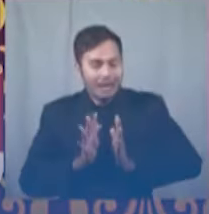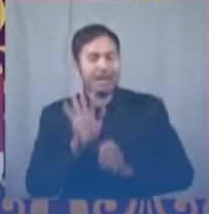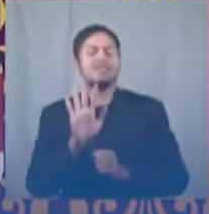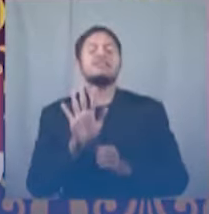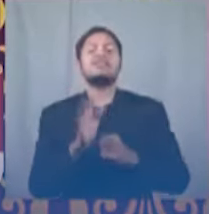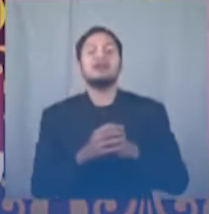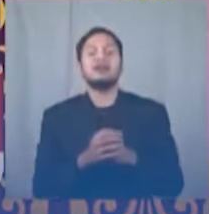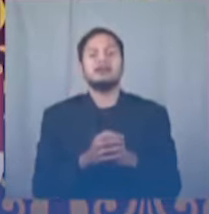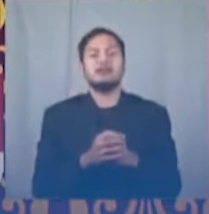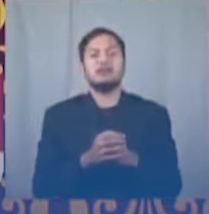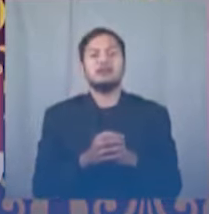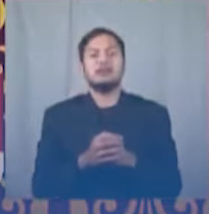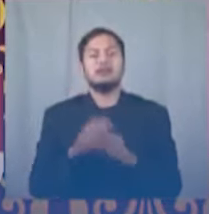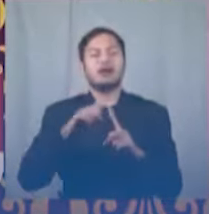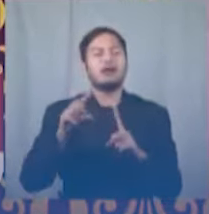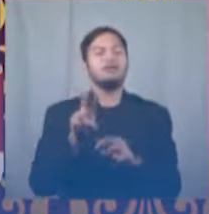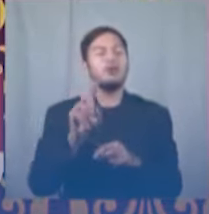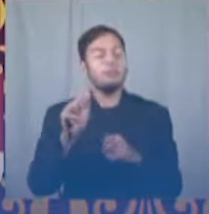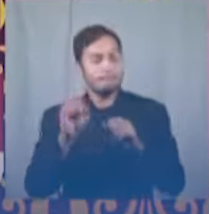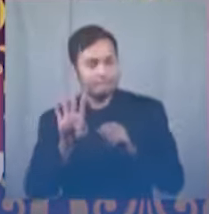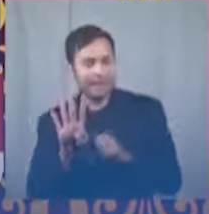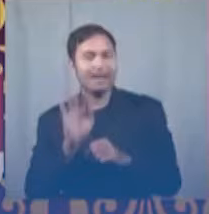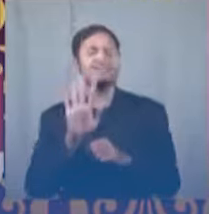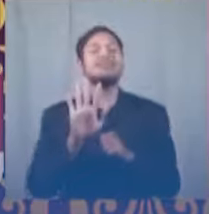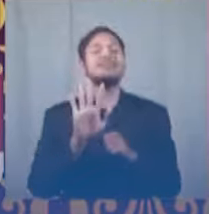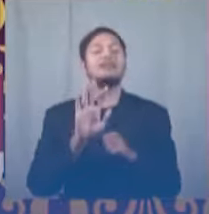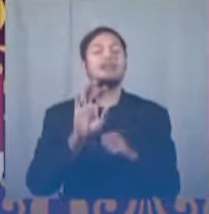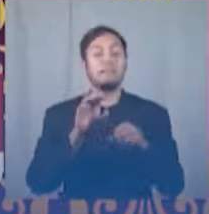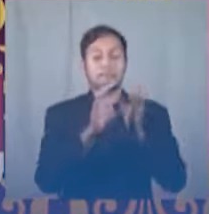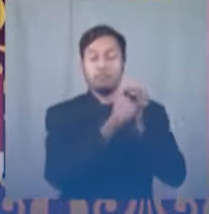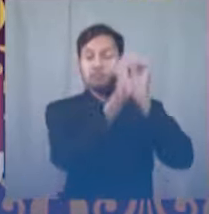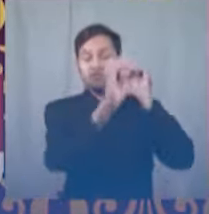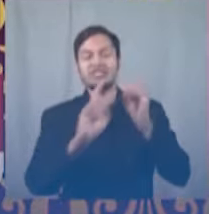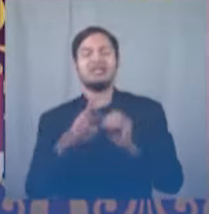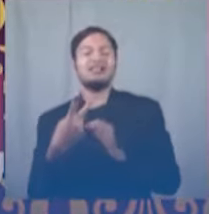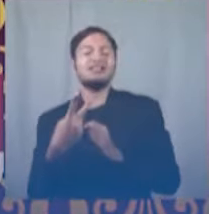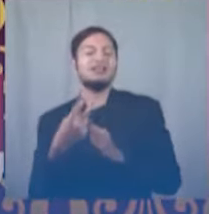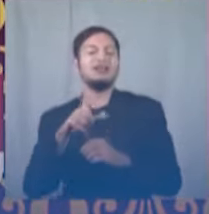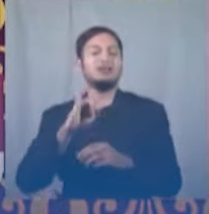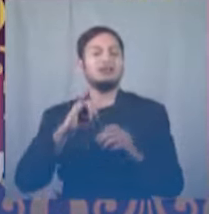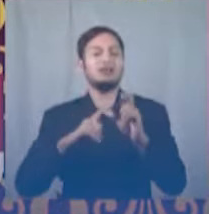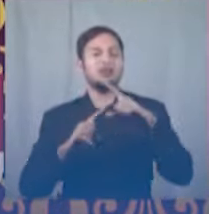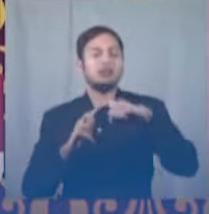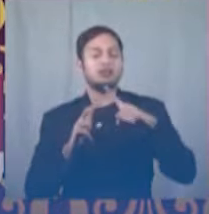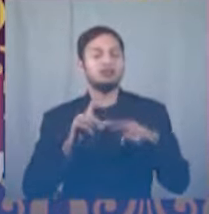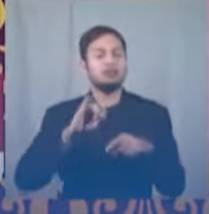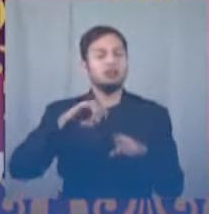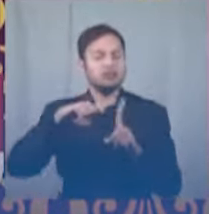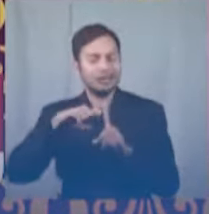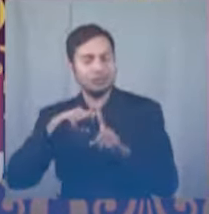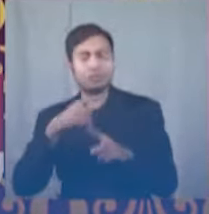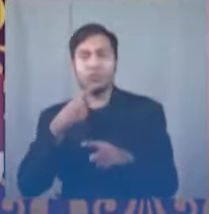tanggal 24 kita ganti bus listrik semuanya. Jadi nggak perlu 5 tahun Pak, ini akan kita lakukan. Yang